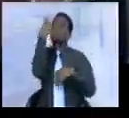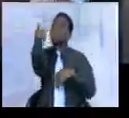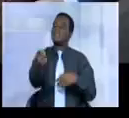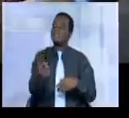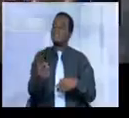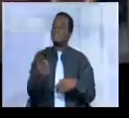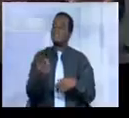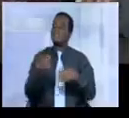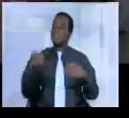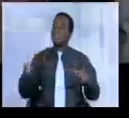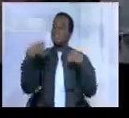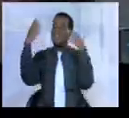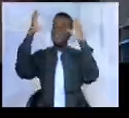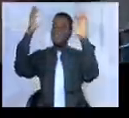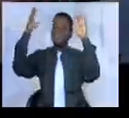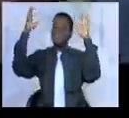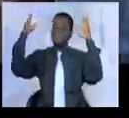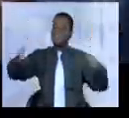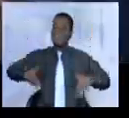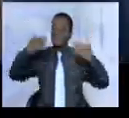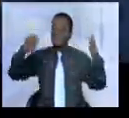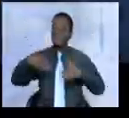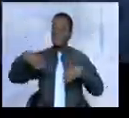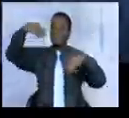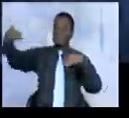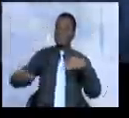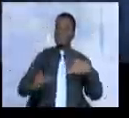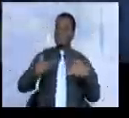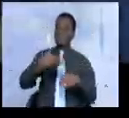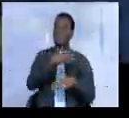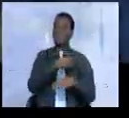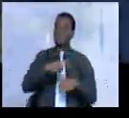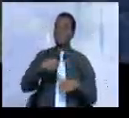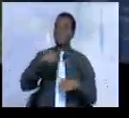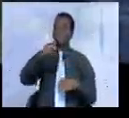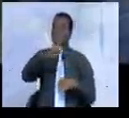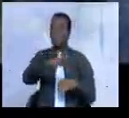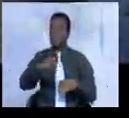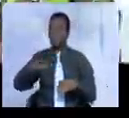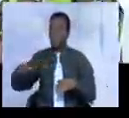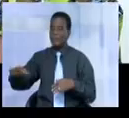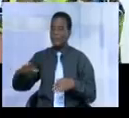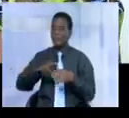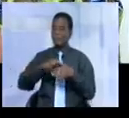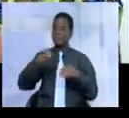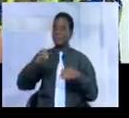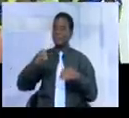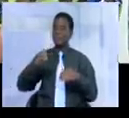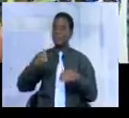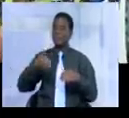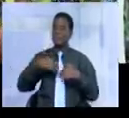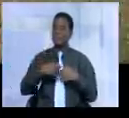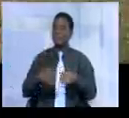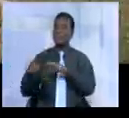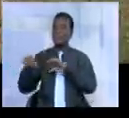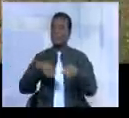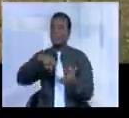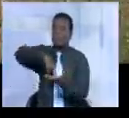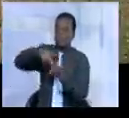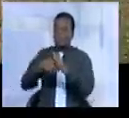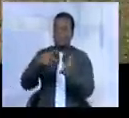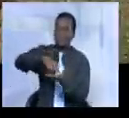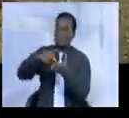en de vives acclamations leur joie de les accueillir. Les petits pensionnaires de l'orphelinat de Bingerville ont exécuté un